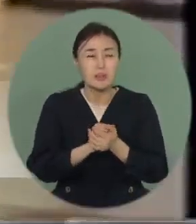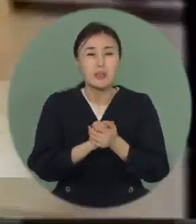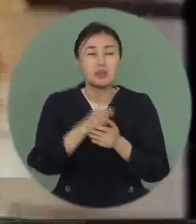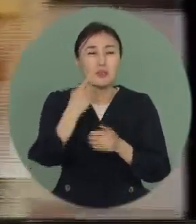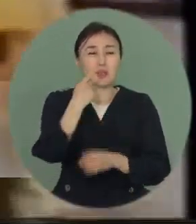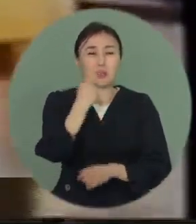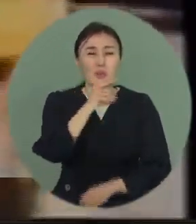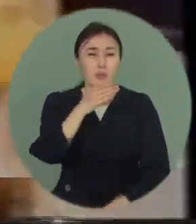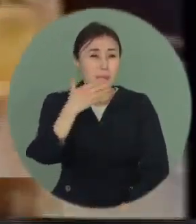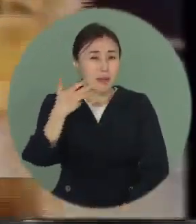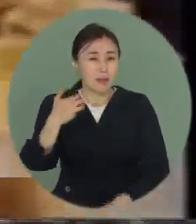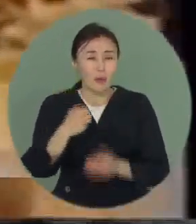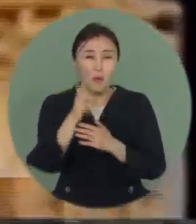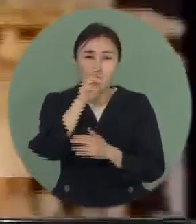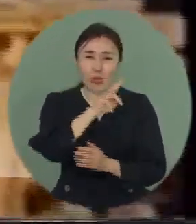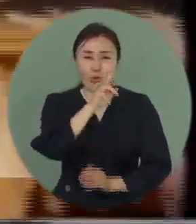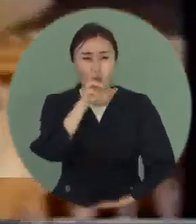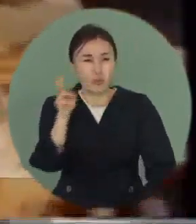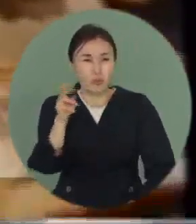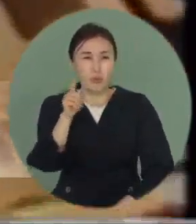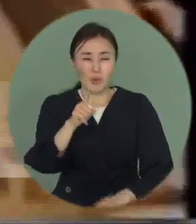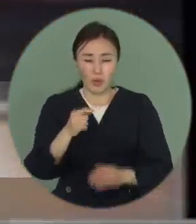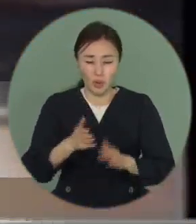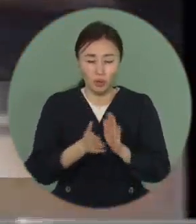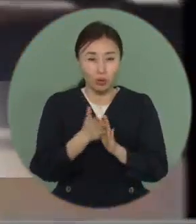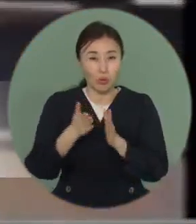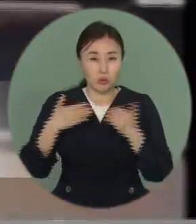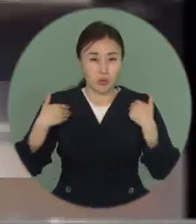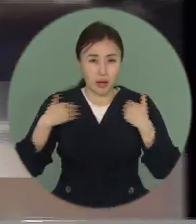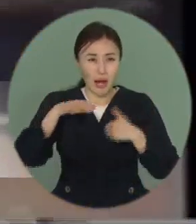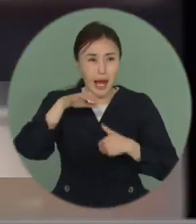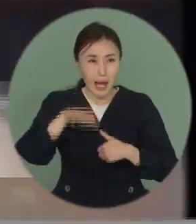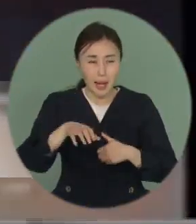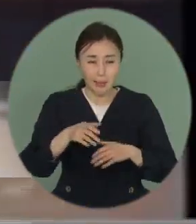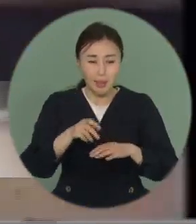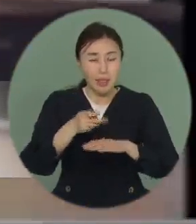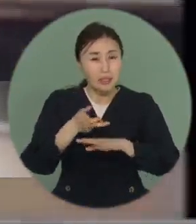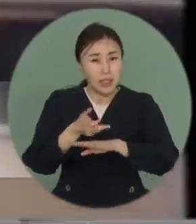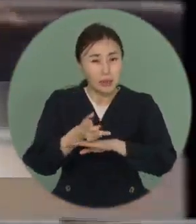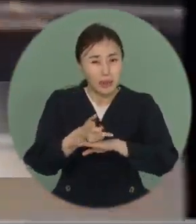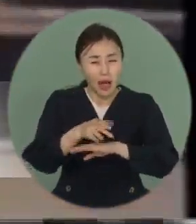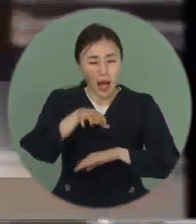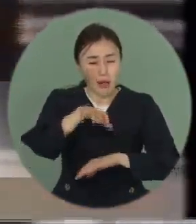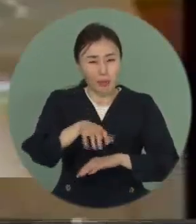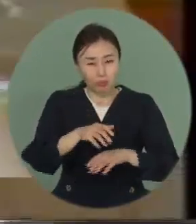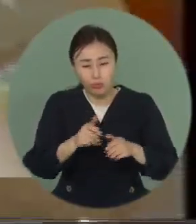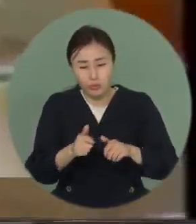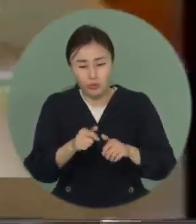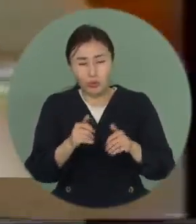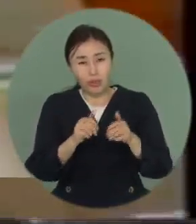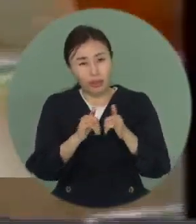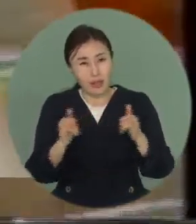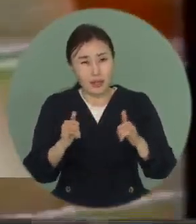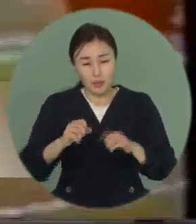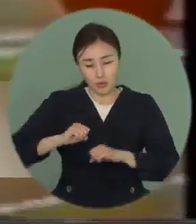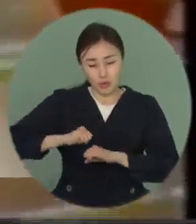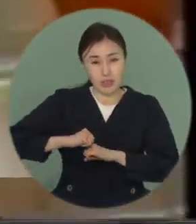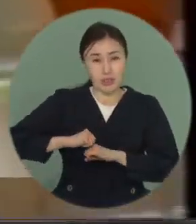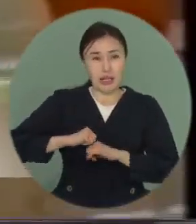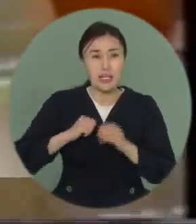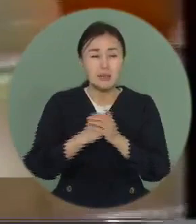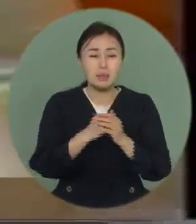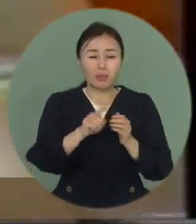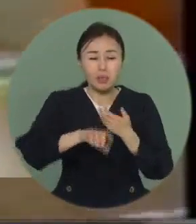오후인지 또 도청앞 집단 발포 직전 장갑차에 깔려 숨진 군이 시민군 장갑차에 깔렸는지